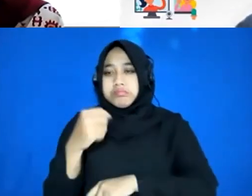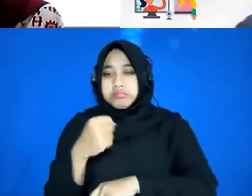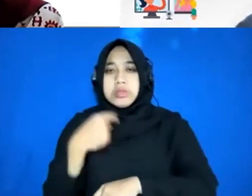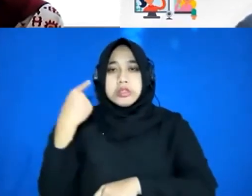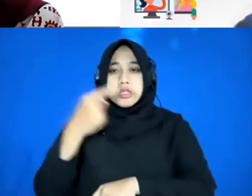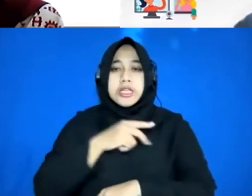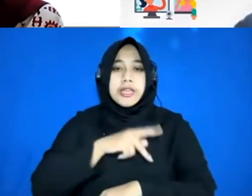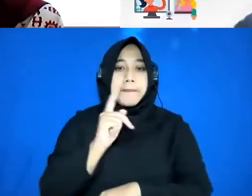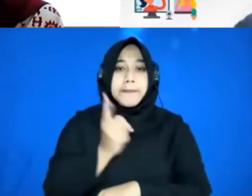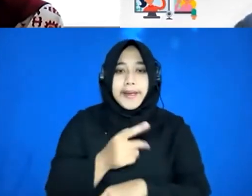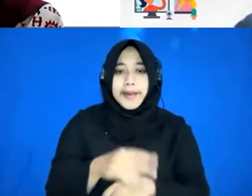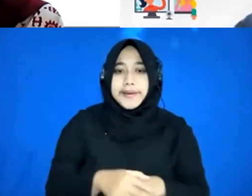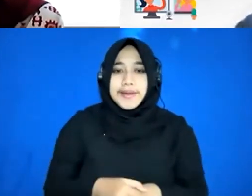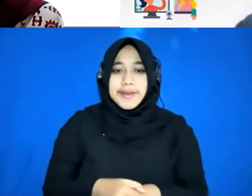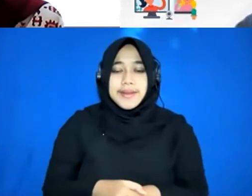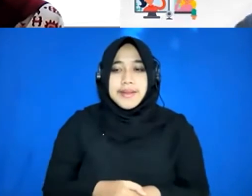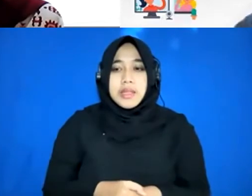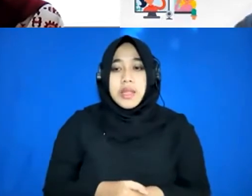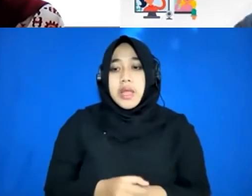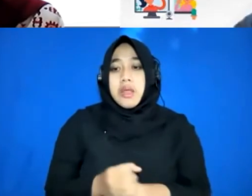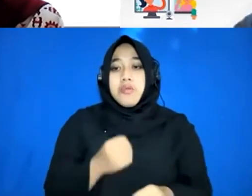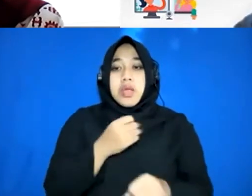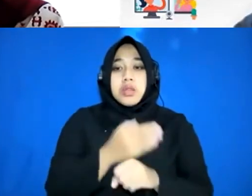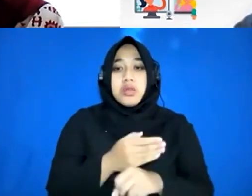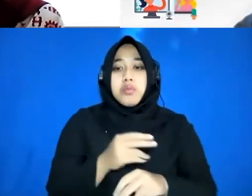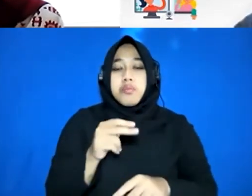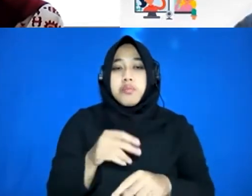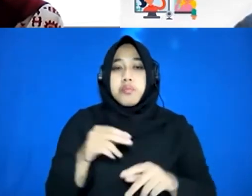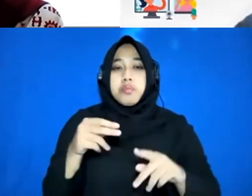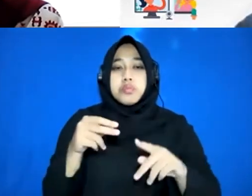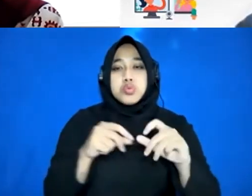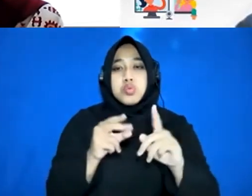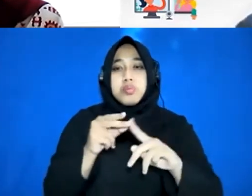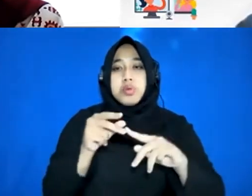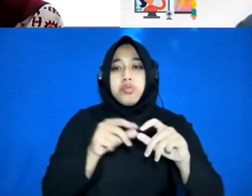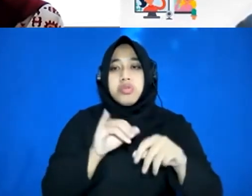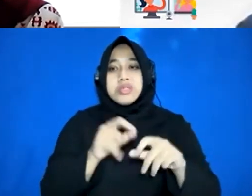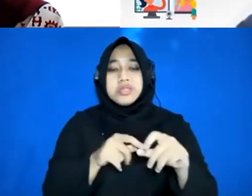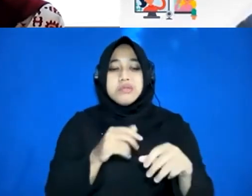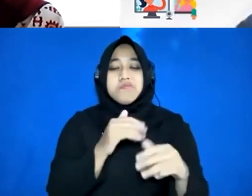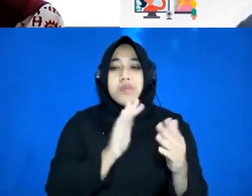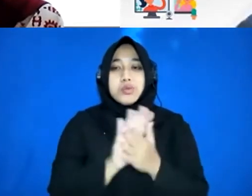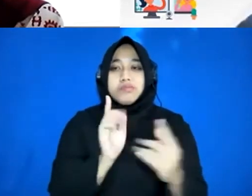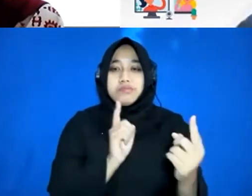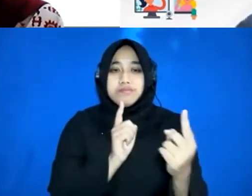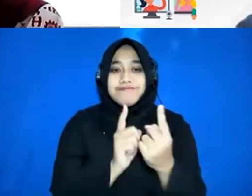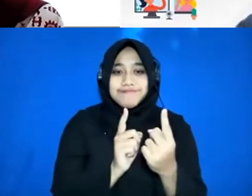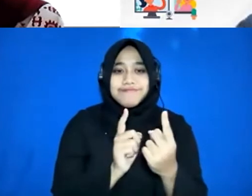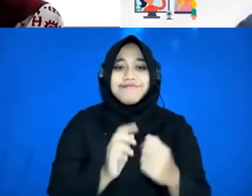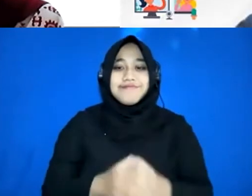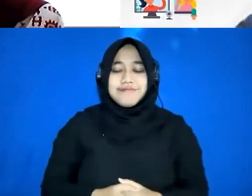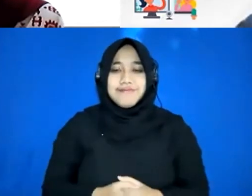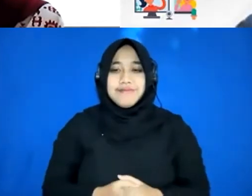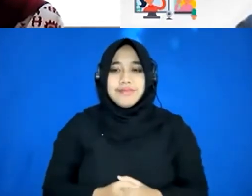Tapi yang paling efektif untuk praktek supervisinya adalah dengan pertemuan langsung. Nah, yaitu ketika